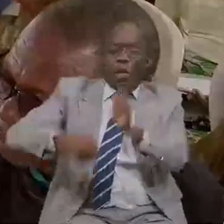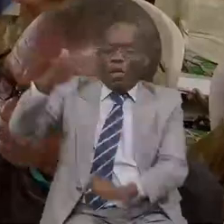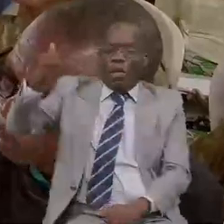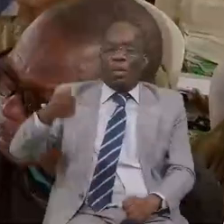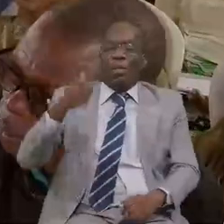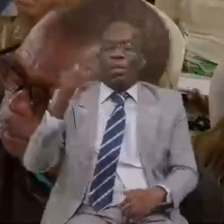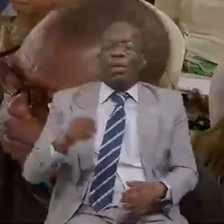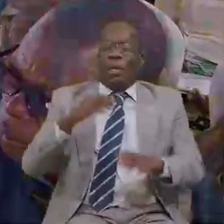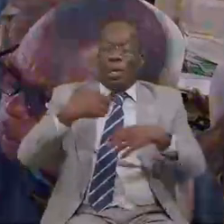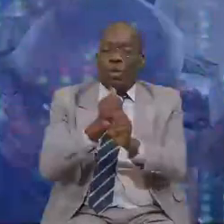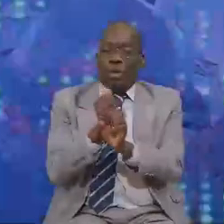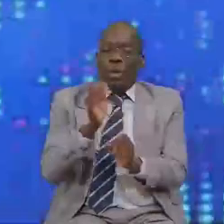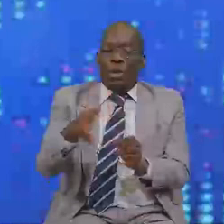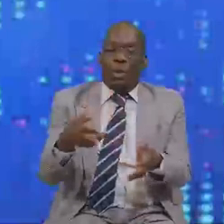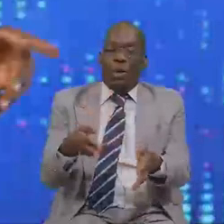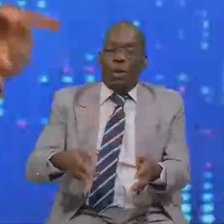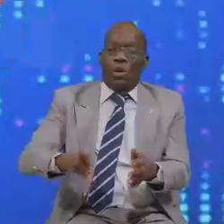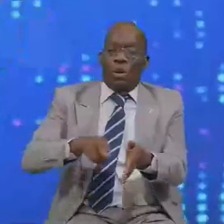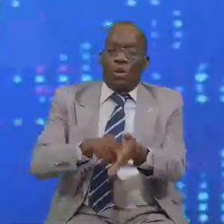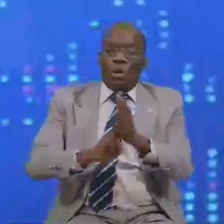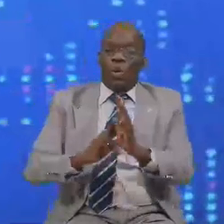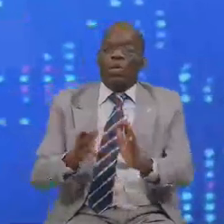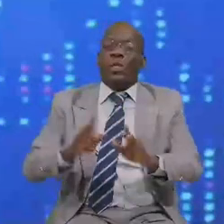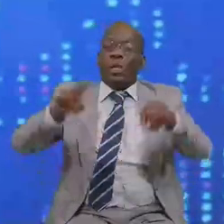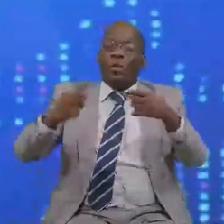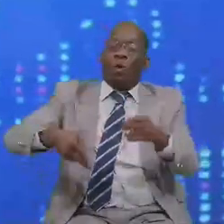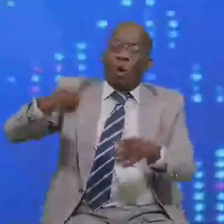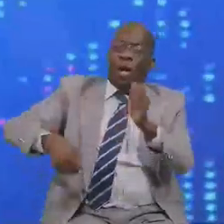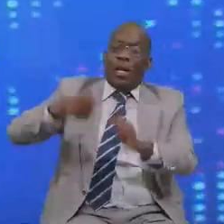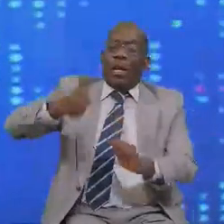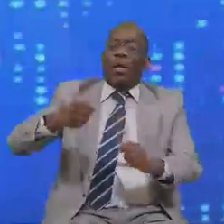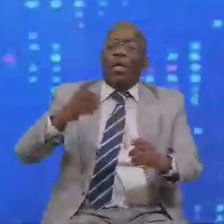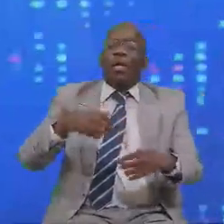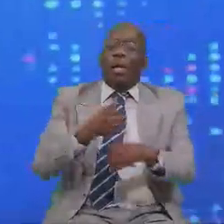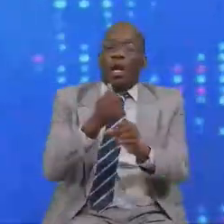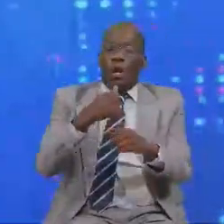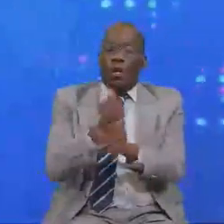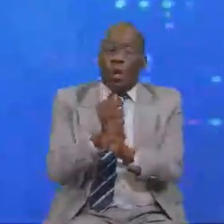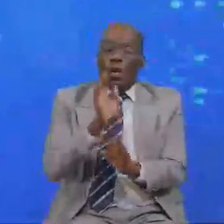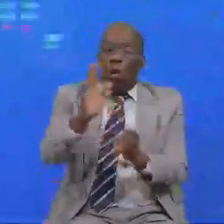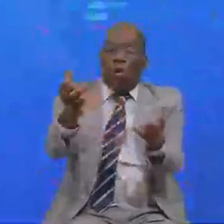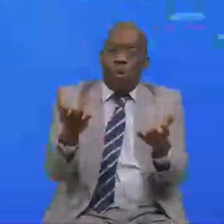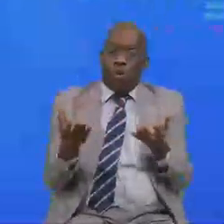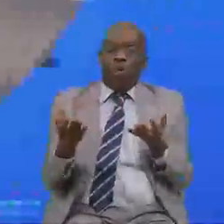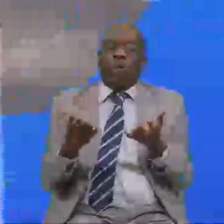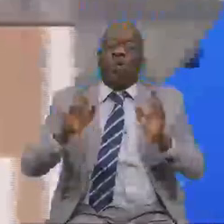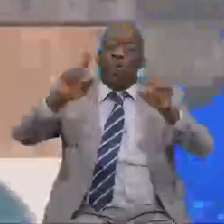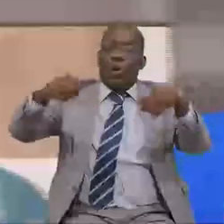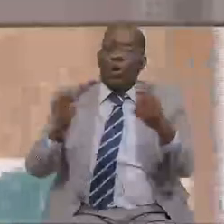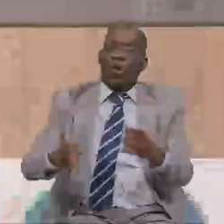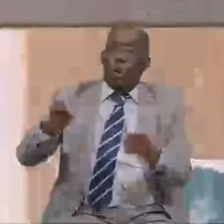tes requêtes aillent plus haut. Que tes demandes aillent plus haut. Laissons tous ces